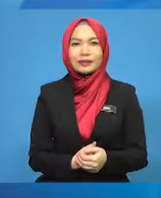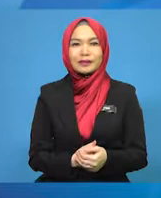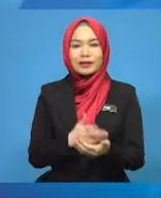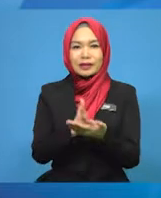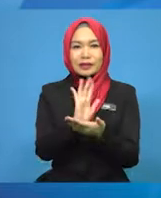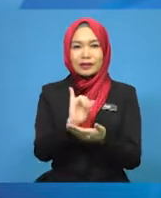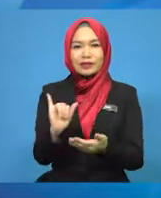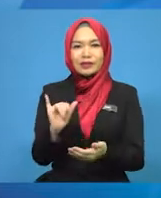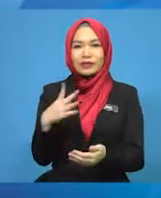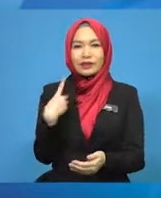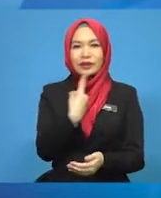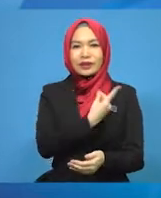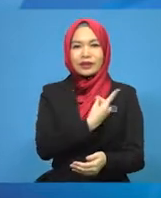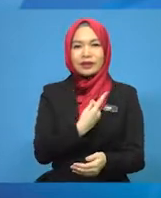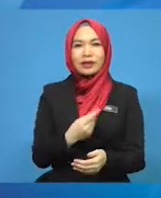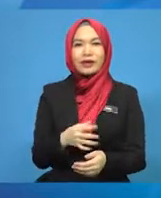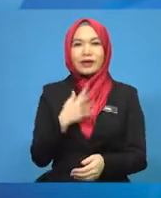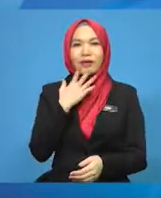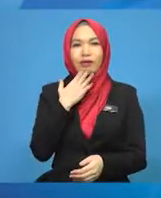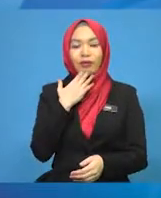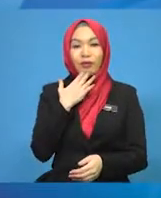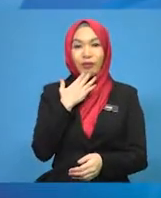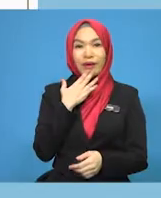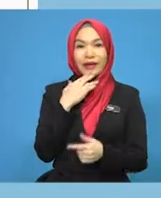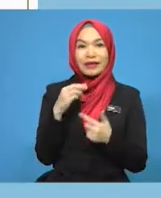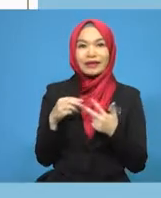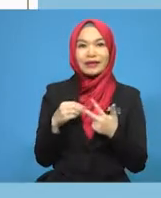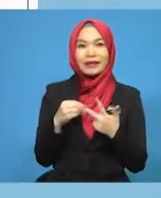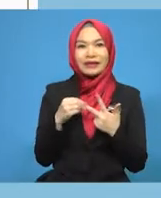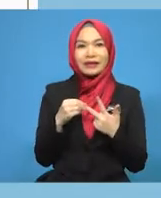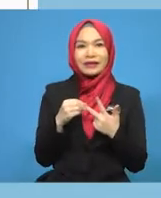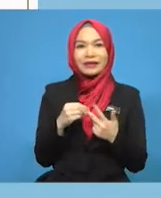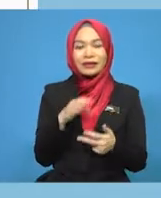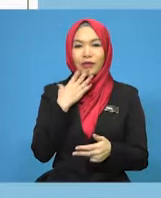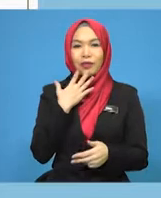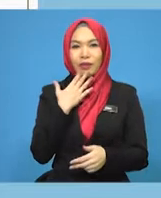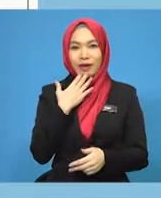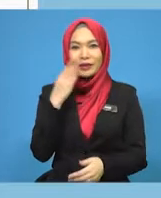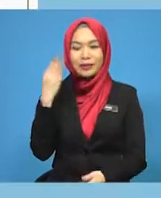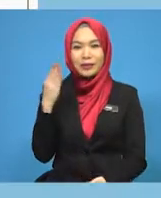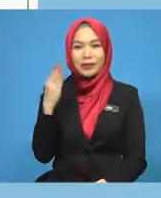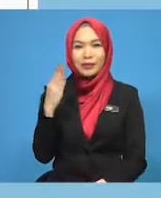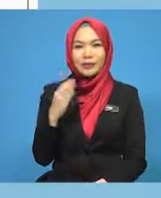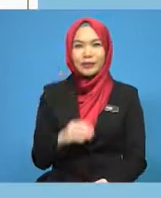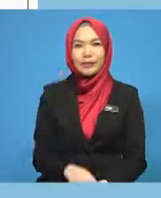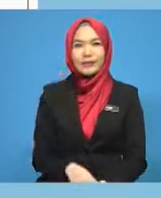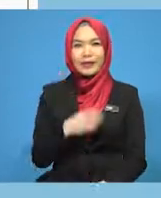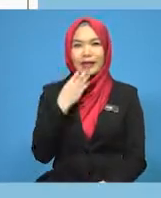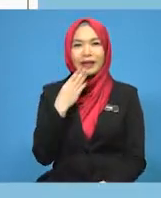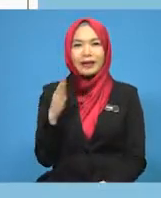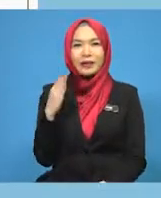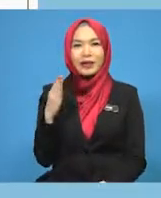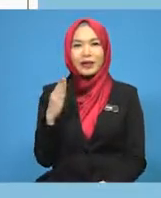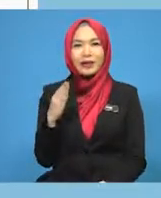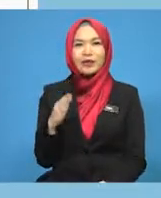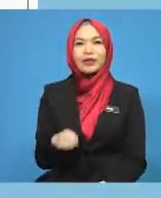Seterusnya, kita ke warna ketiga kita. Warna apa? Warna biru. Biru adalah warna langit dan